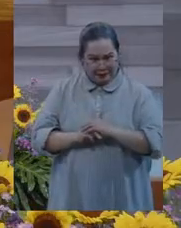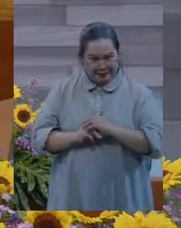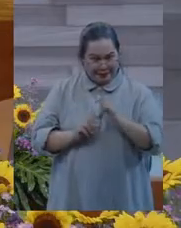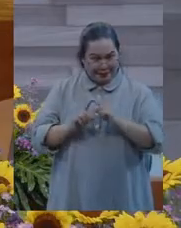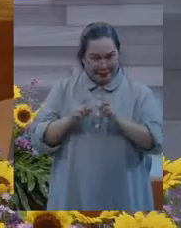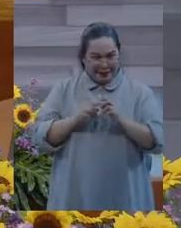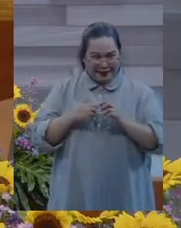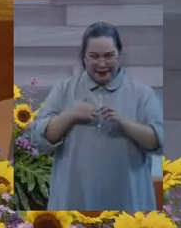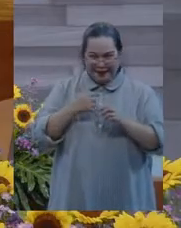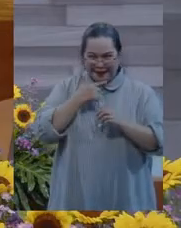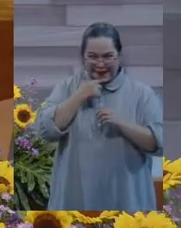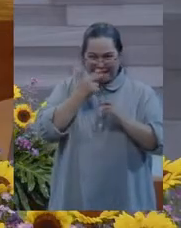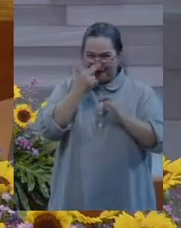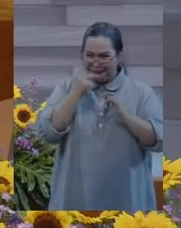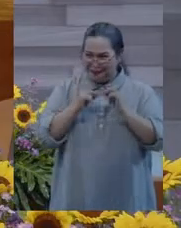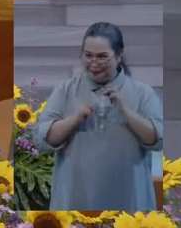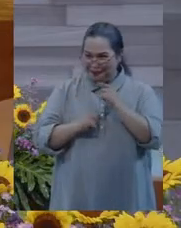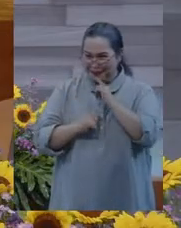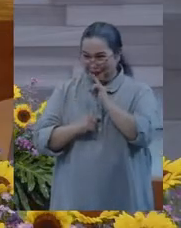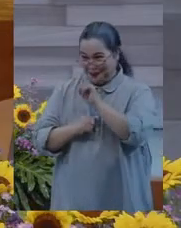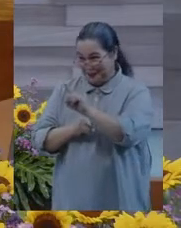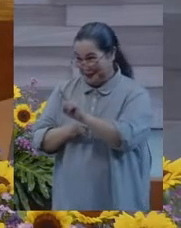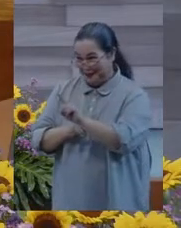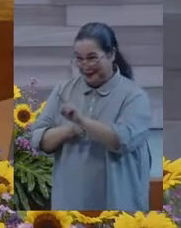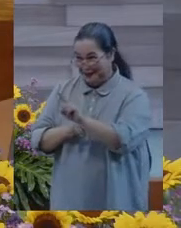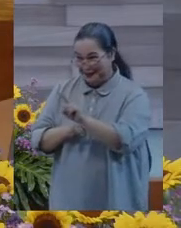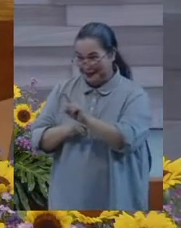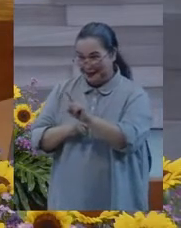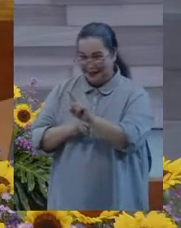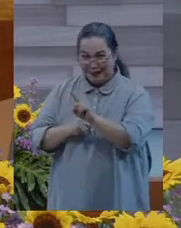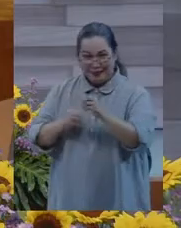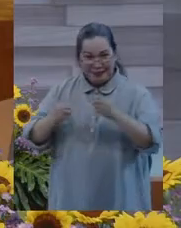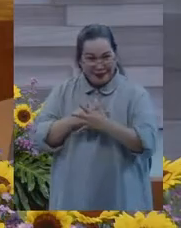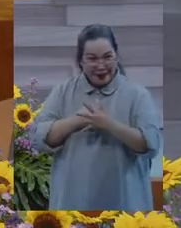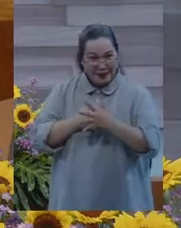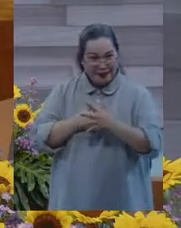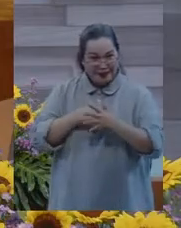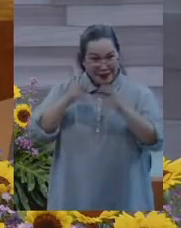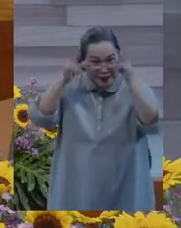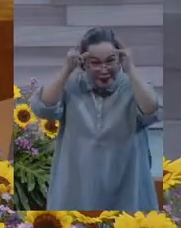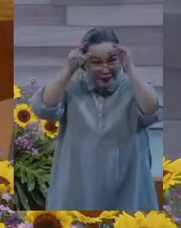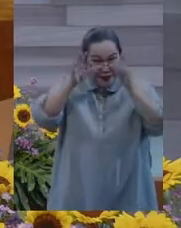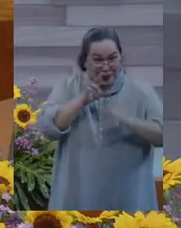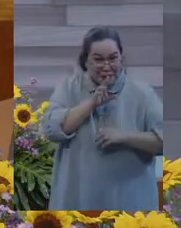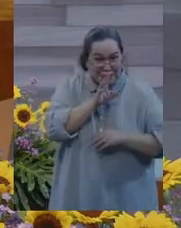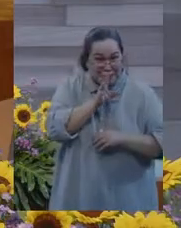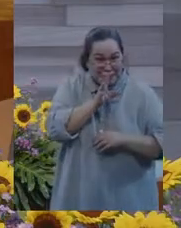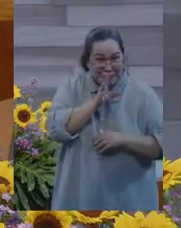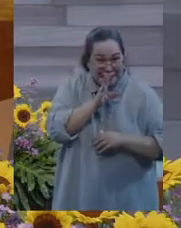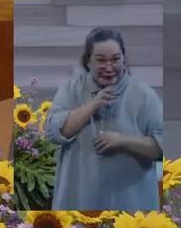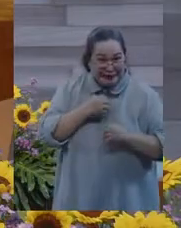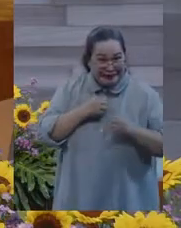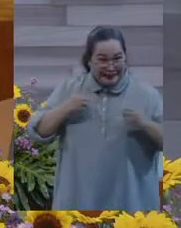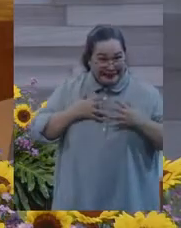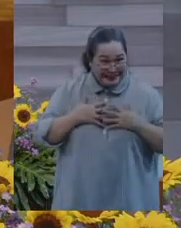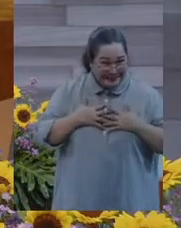Ang nakakatawa doon, di siyempre nakakatakot yung nagsalita yung asno mo, no? Di